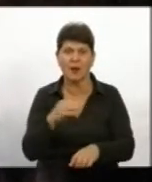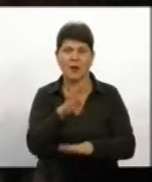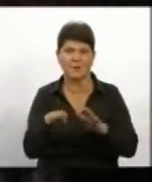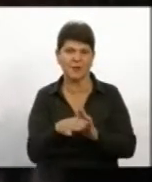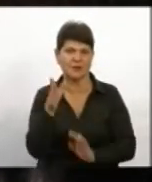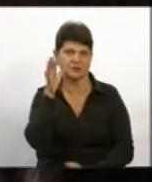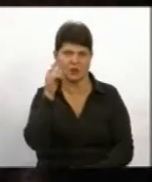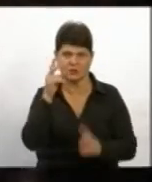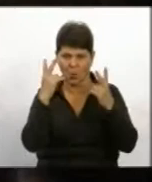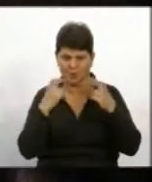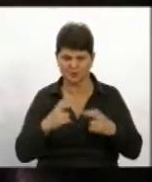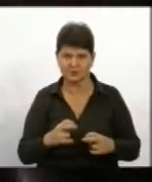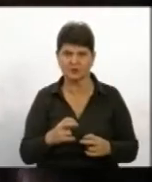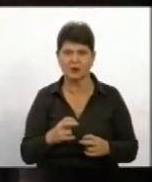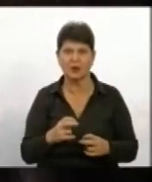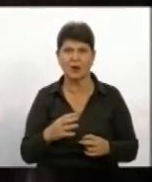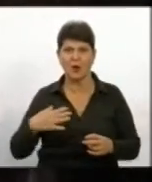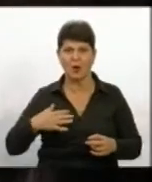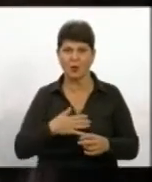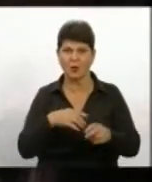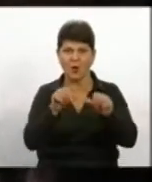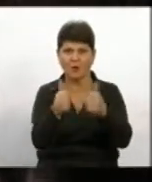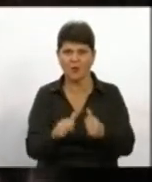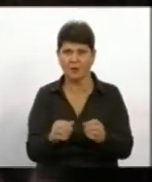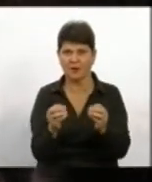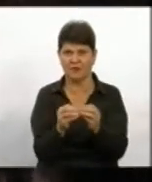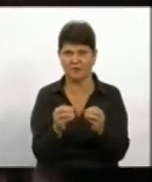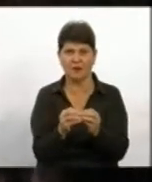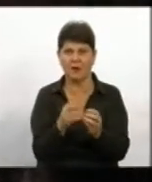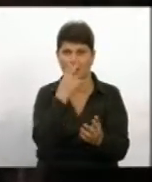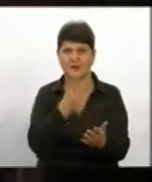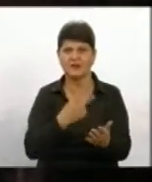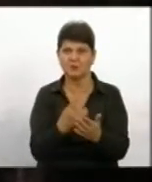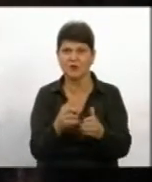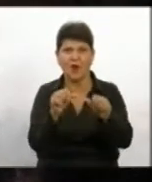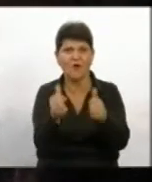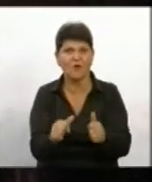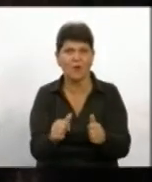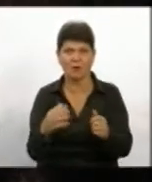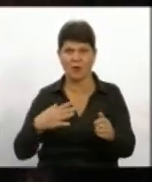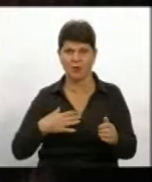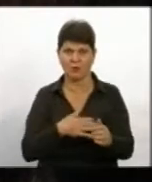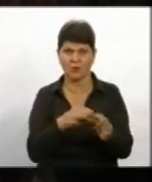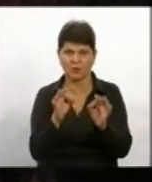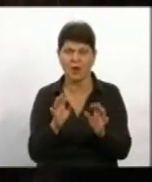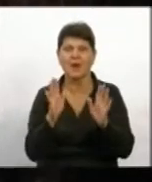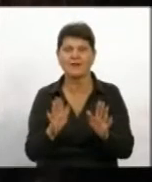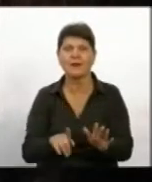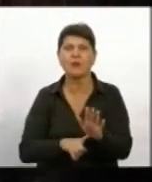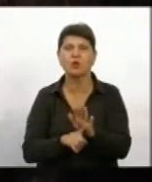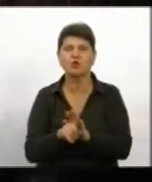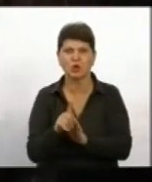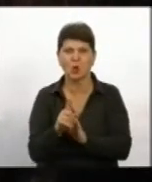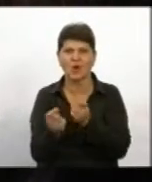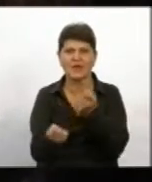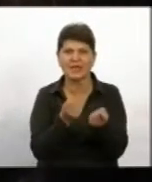тому що воно не деформувало грудь, воно не давало візуальної деформації, воно лише дало початкові прояви, тобто це